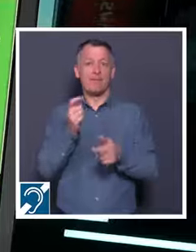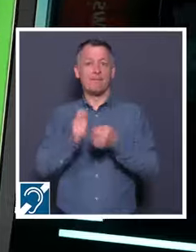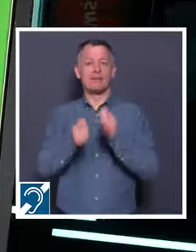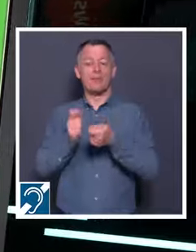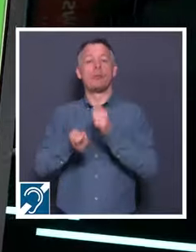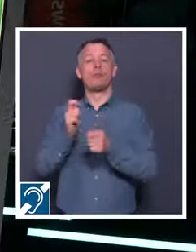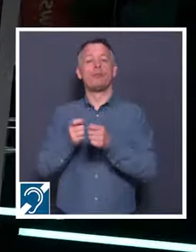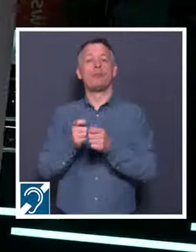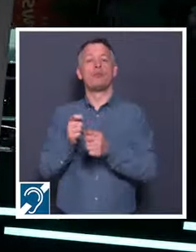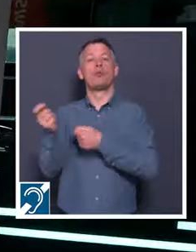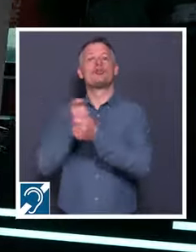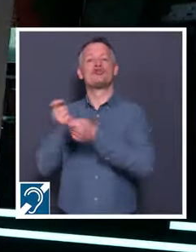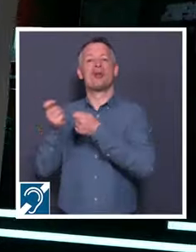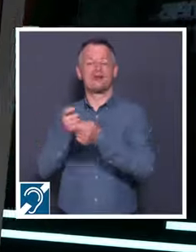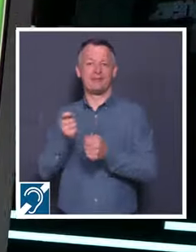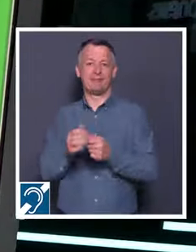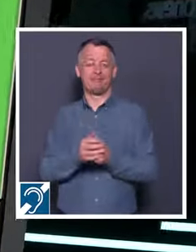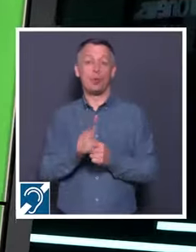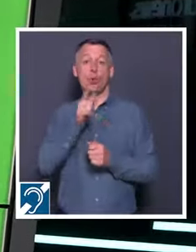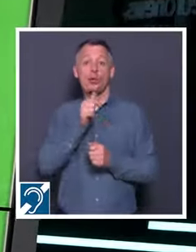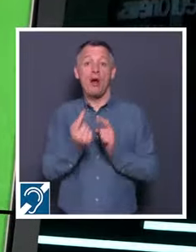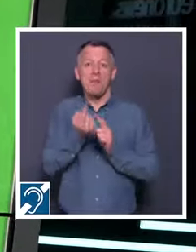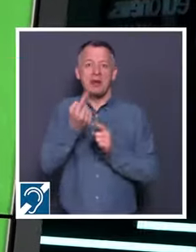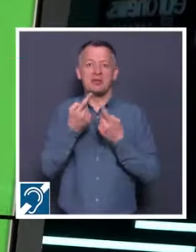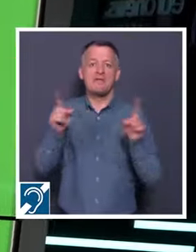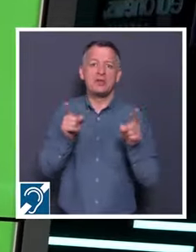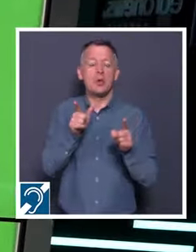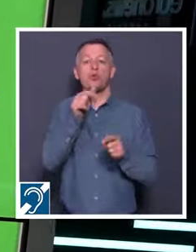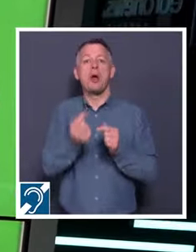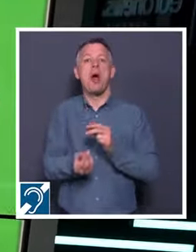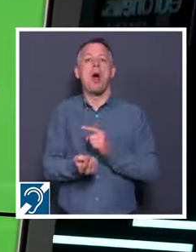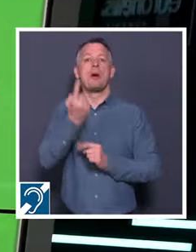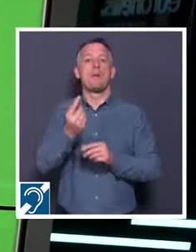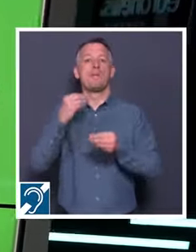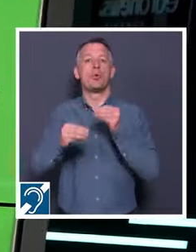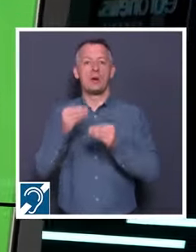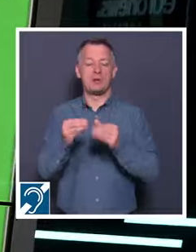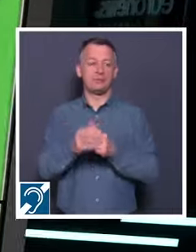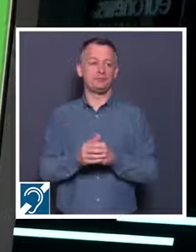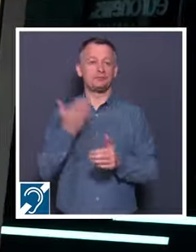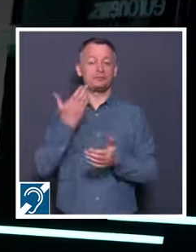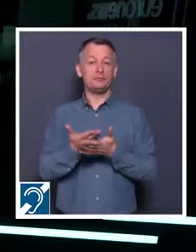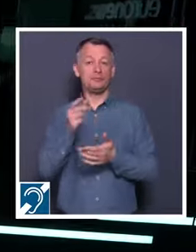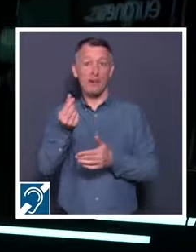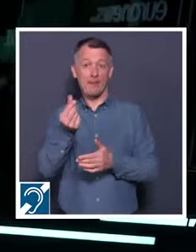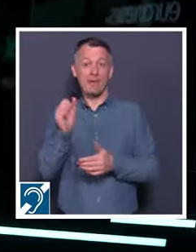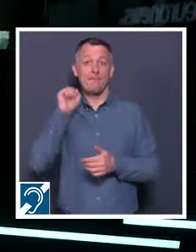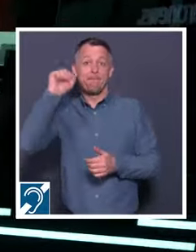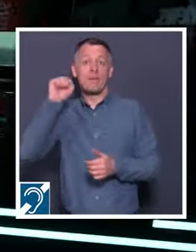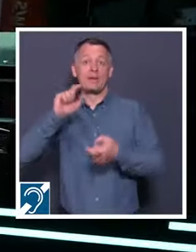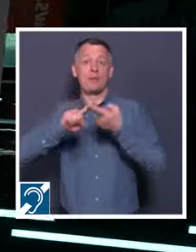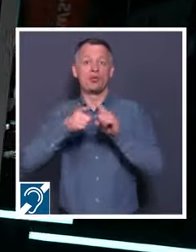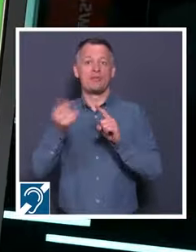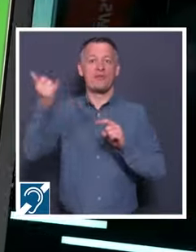publicitate legitimă. Unde apare diferența și unde apare problema în sine, este că, că banii partidelor politice